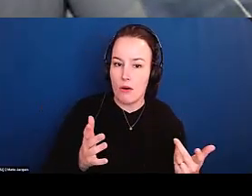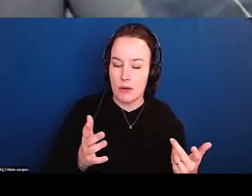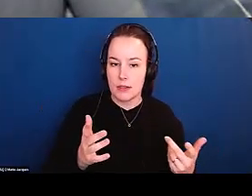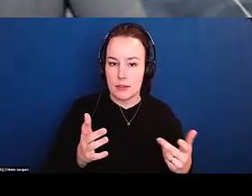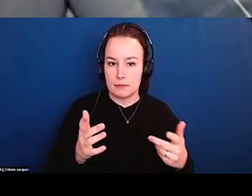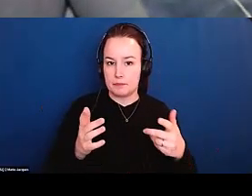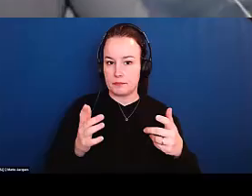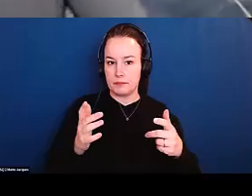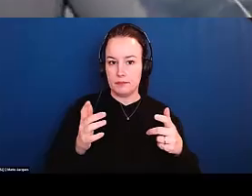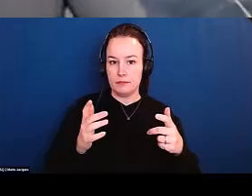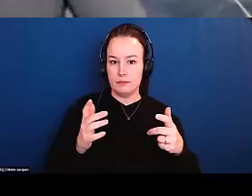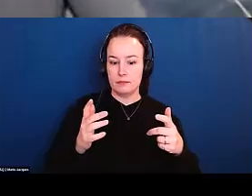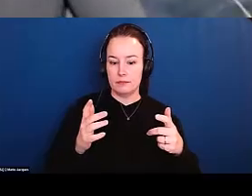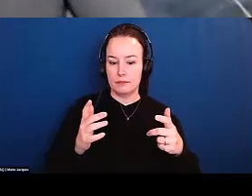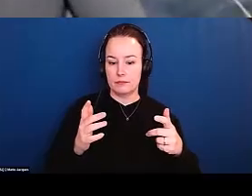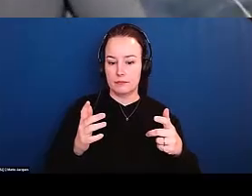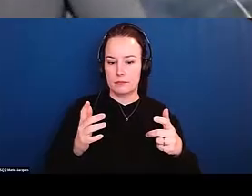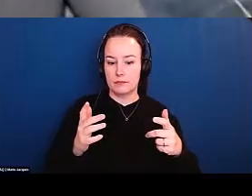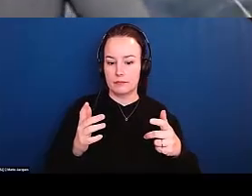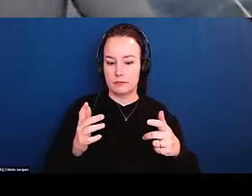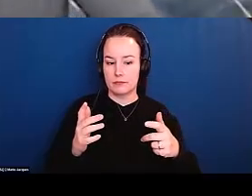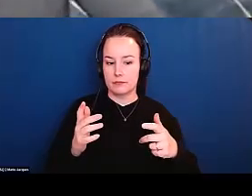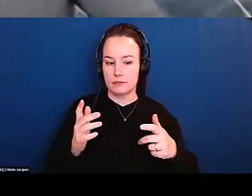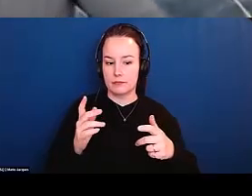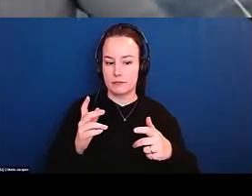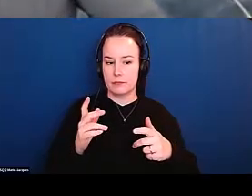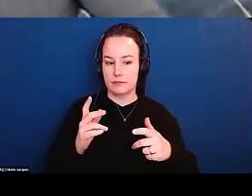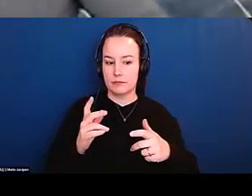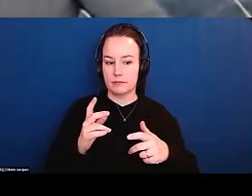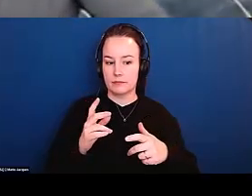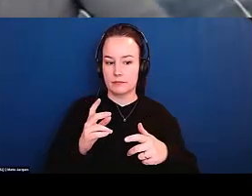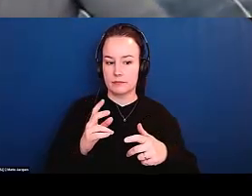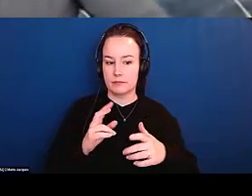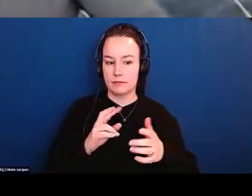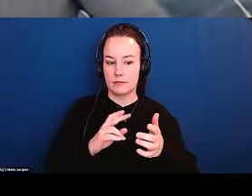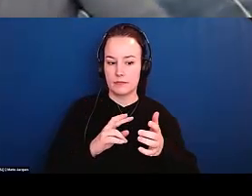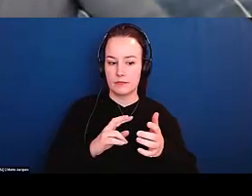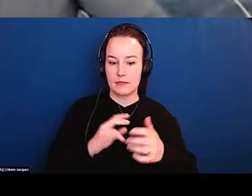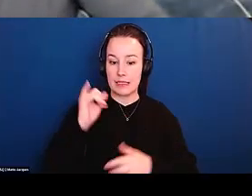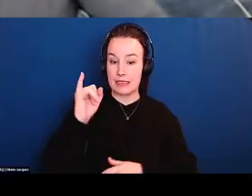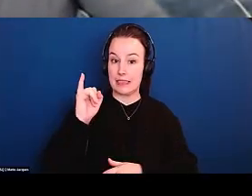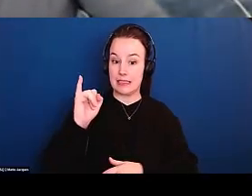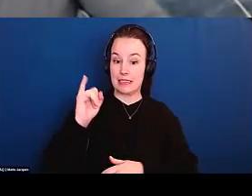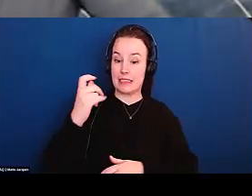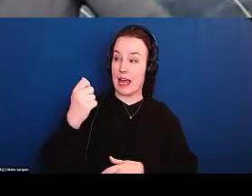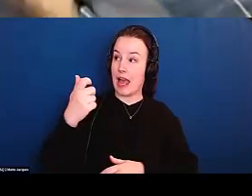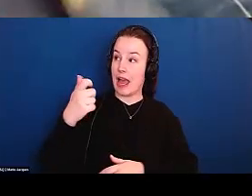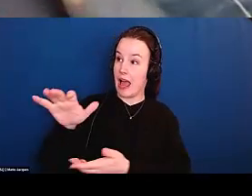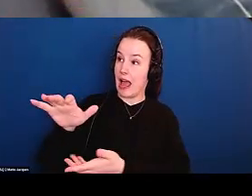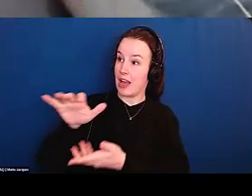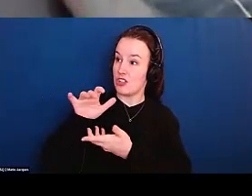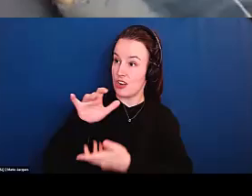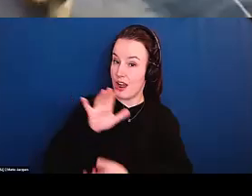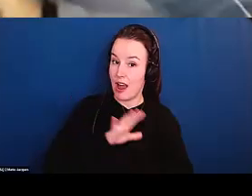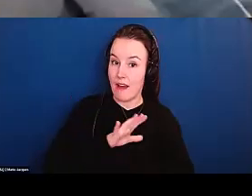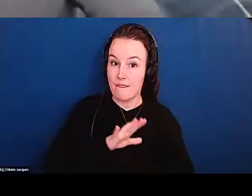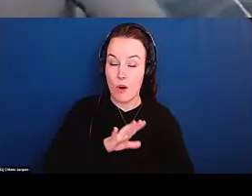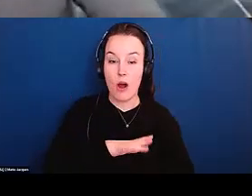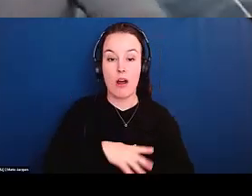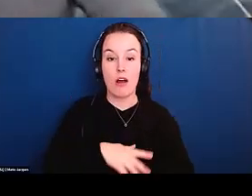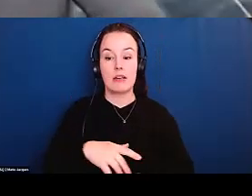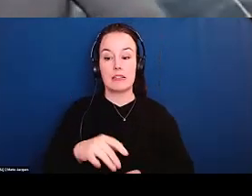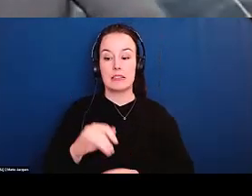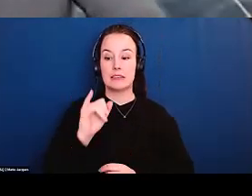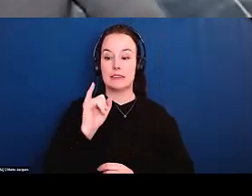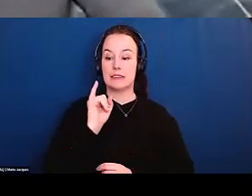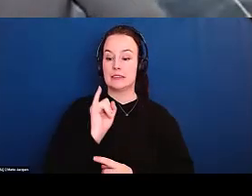Et donc, il y a, lorsque nous avons des aides financières, lorsque nous